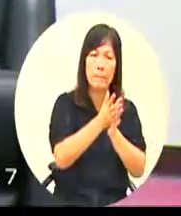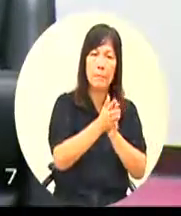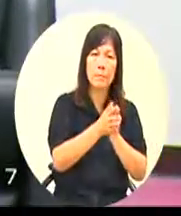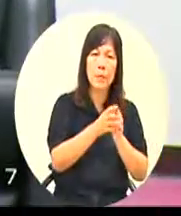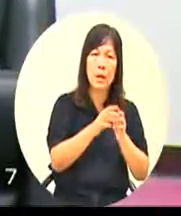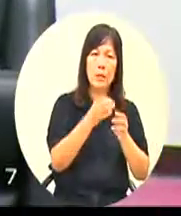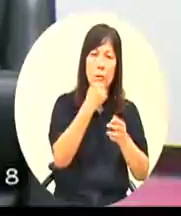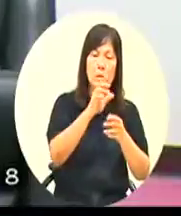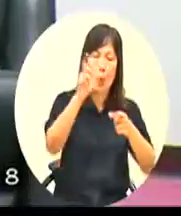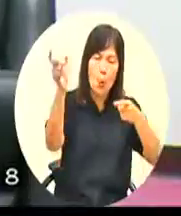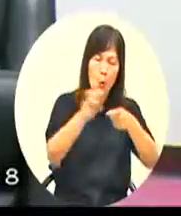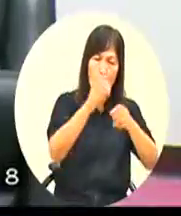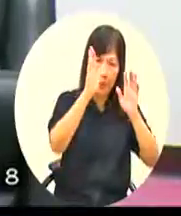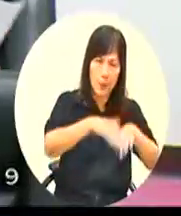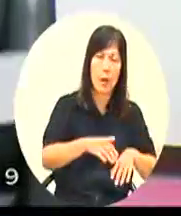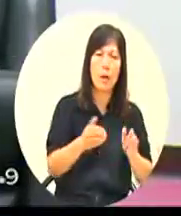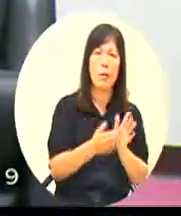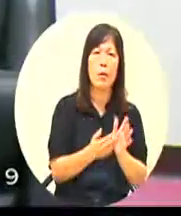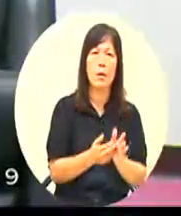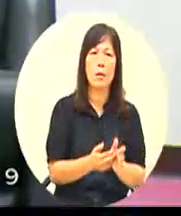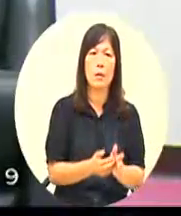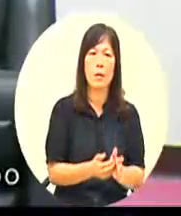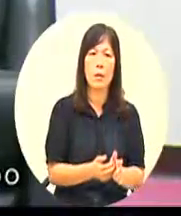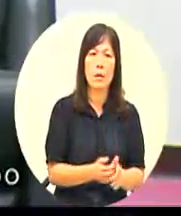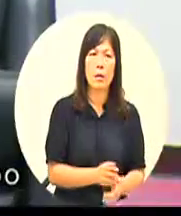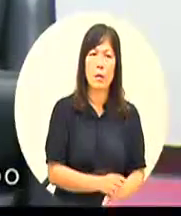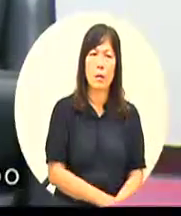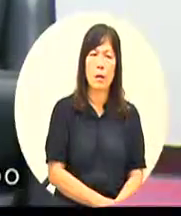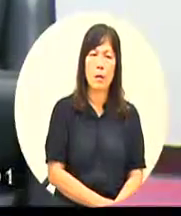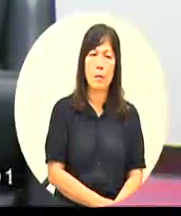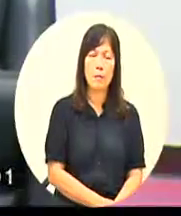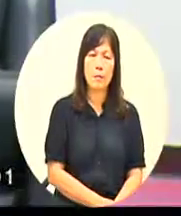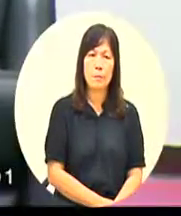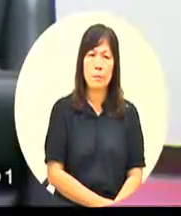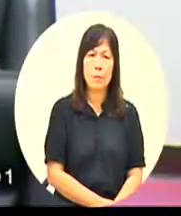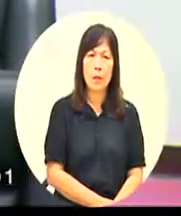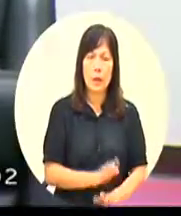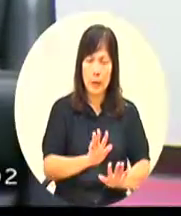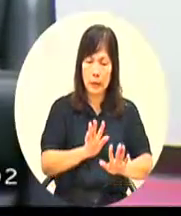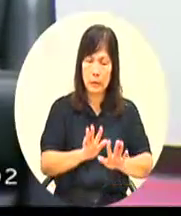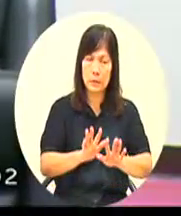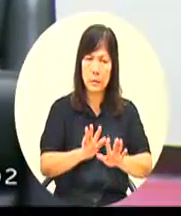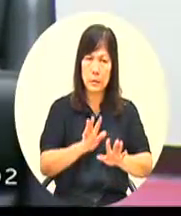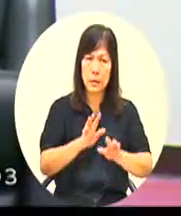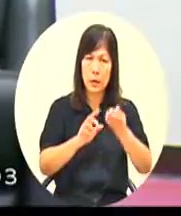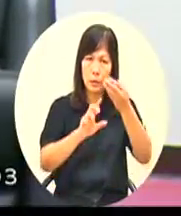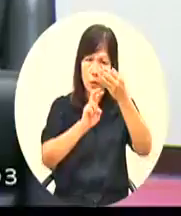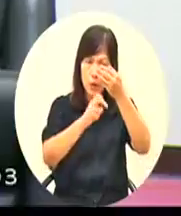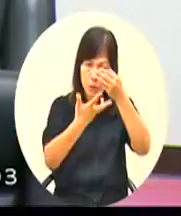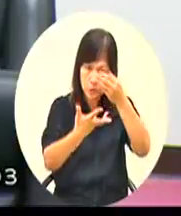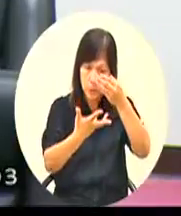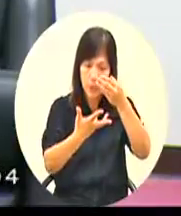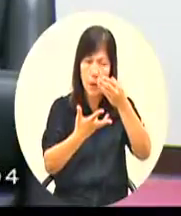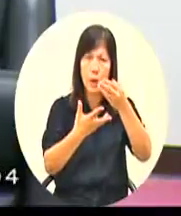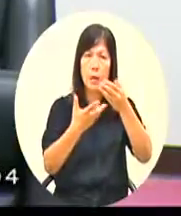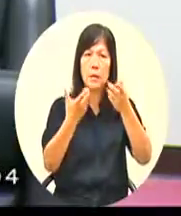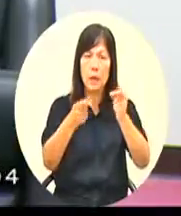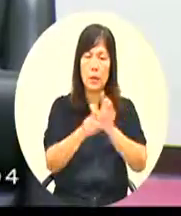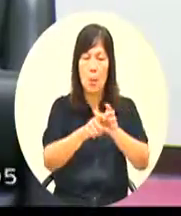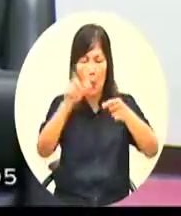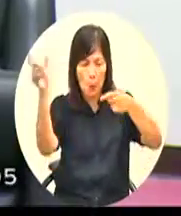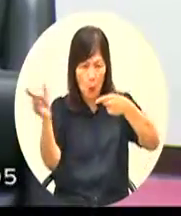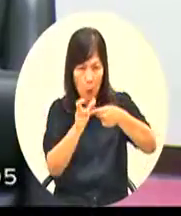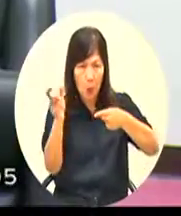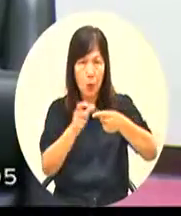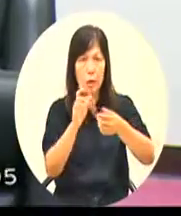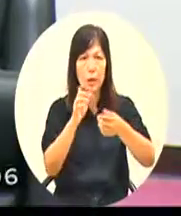不耐台风的一个打击，所以它也是坍塌了嘛。那今年9月28号也是因为梅基台风，它